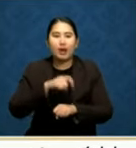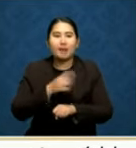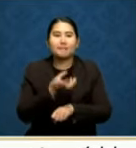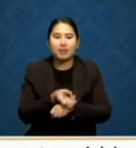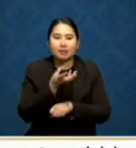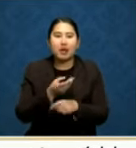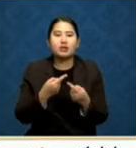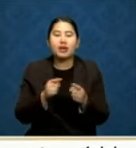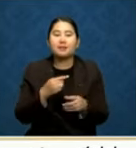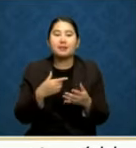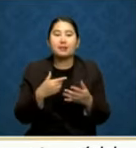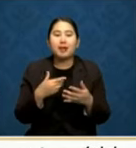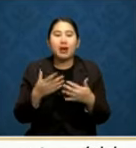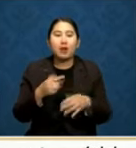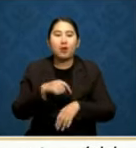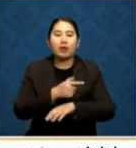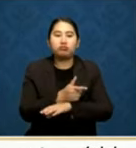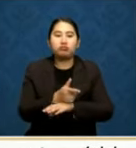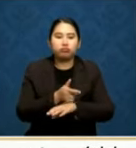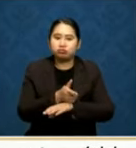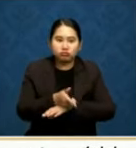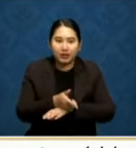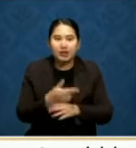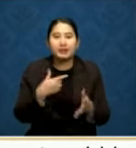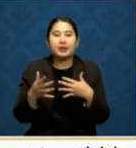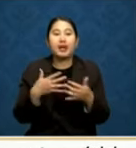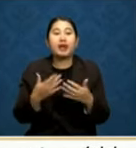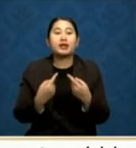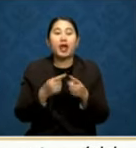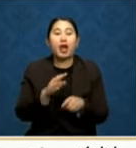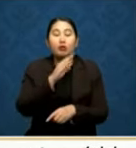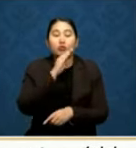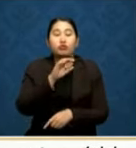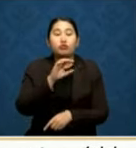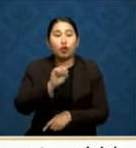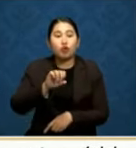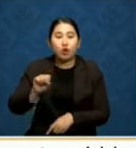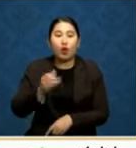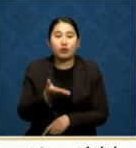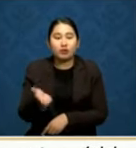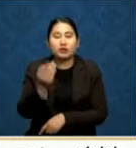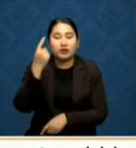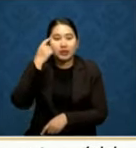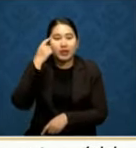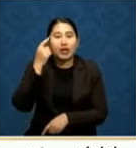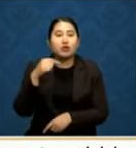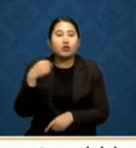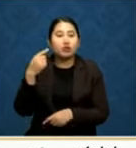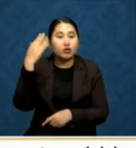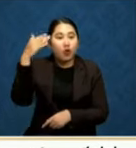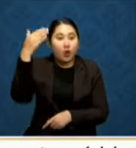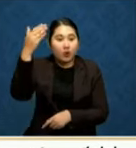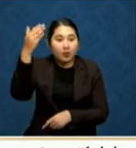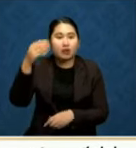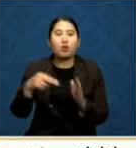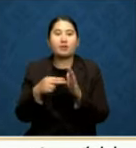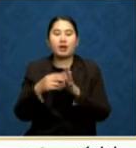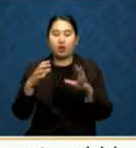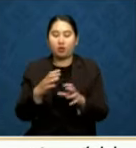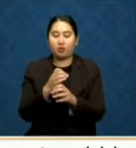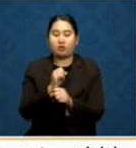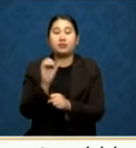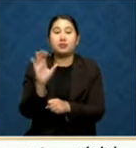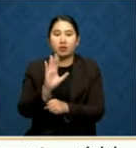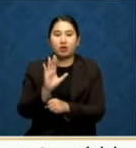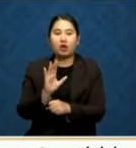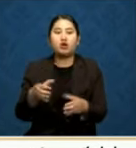บอรท่จะใช้เวลาเยอะไปซันิดนึงนะครับแต่ไงก็ถ้าสมารี่ค อยากเหนว่าหนวยงานต่ ๆ ไปไมจำเปนตมาสรุปแล้ว กเด